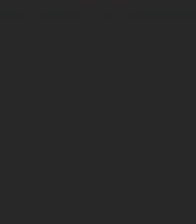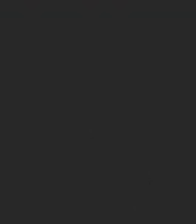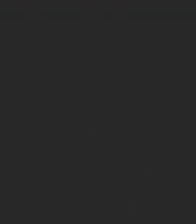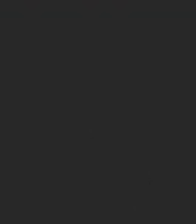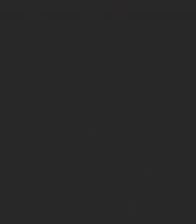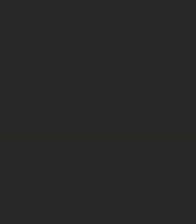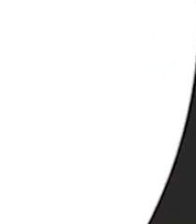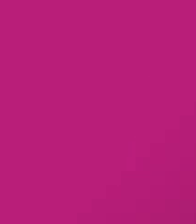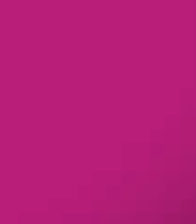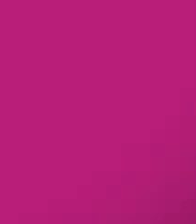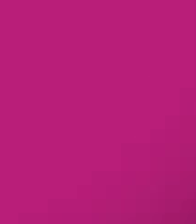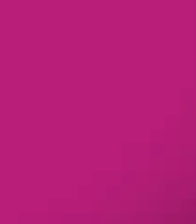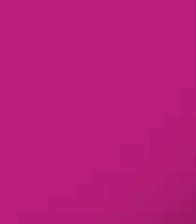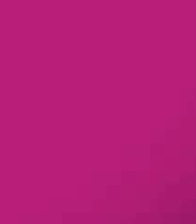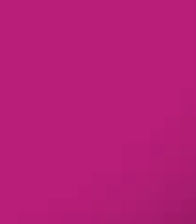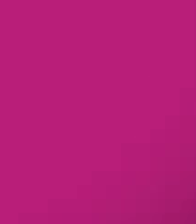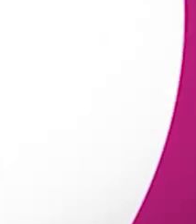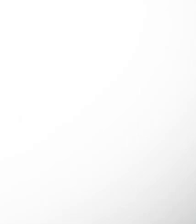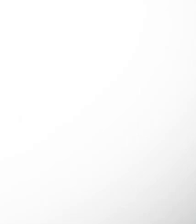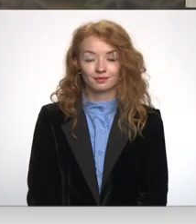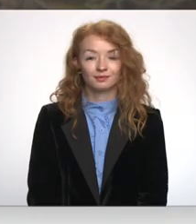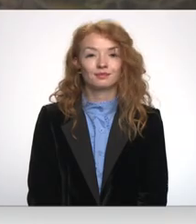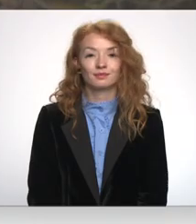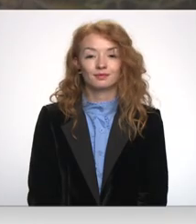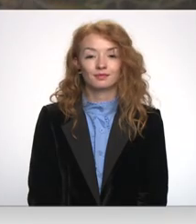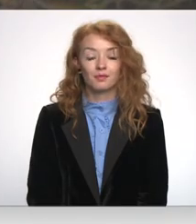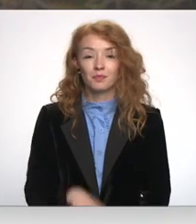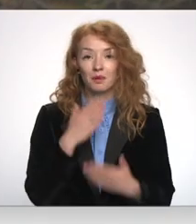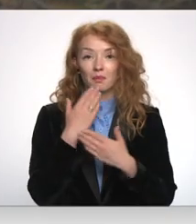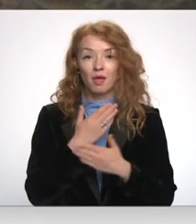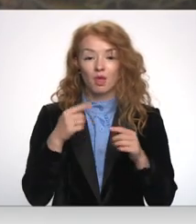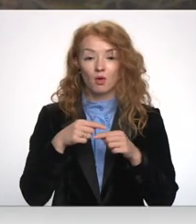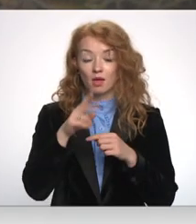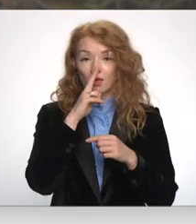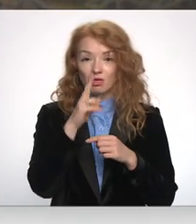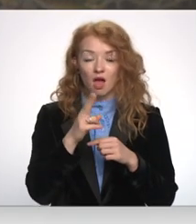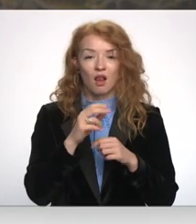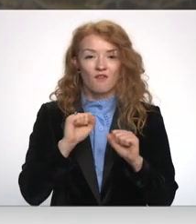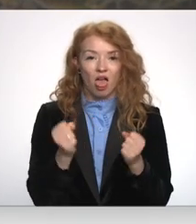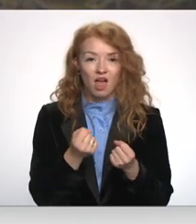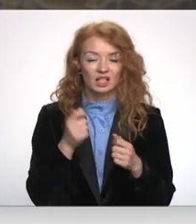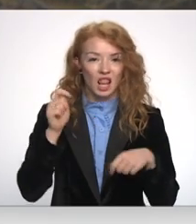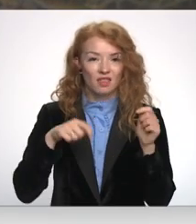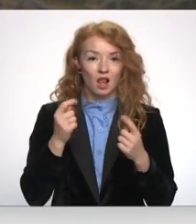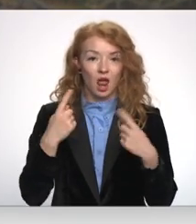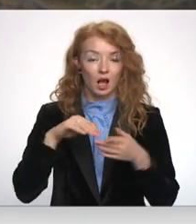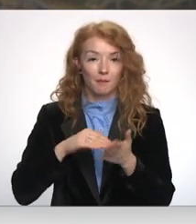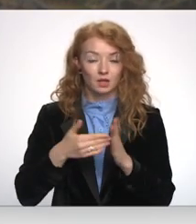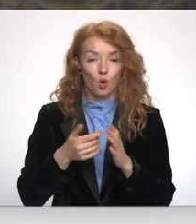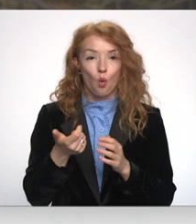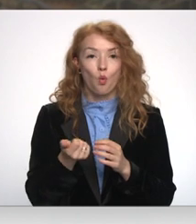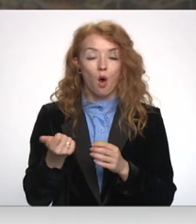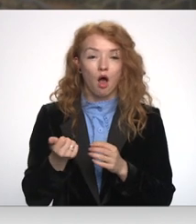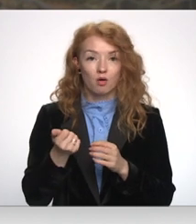Re! Viss ēters ir te! Pēdējo nedēļu vēsie un lietainie laikapstākļi